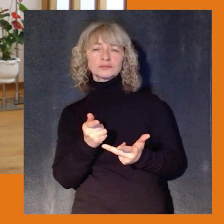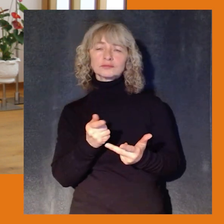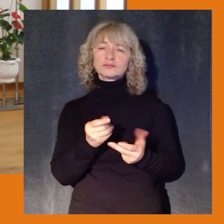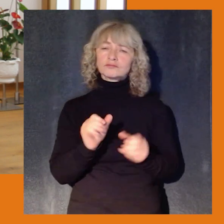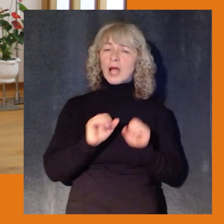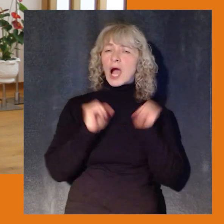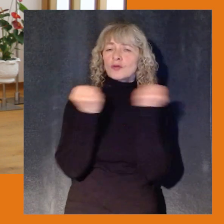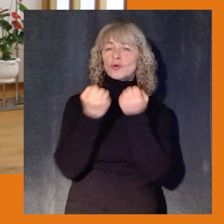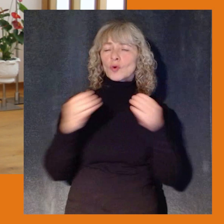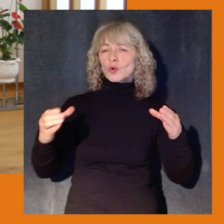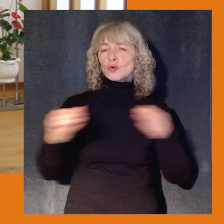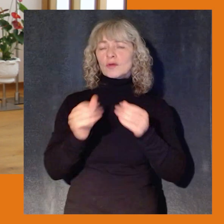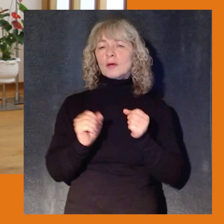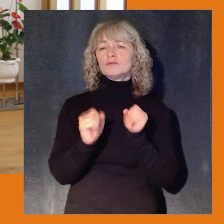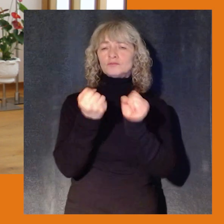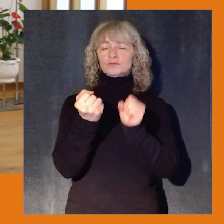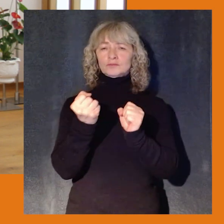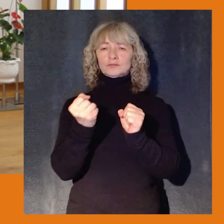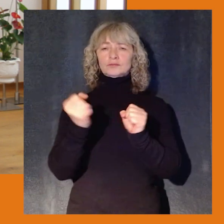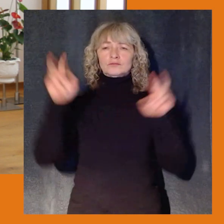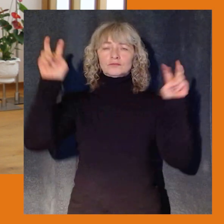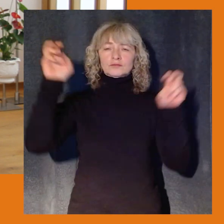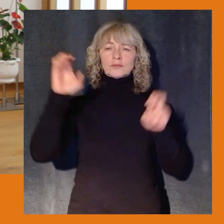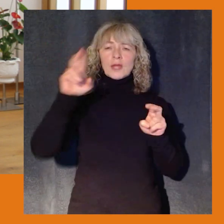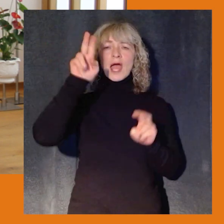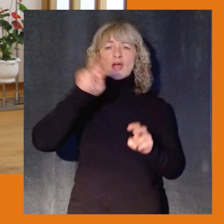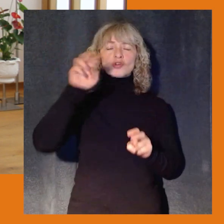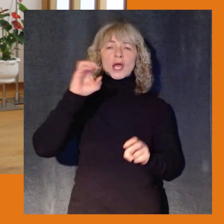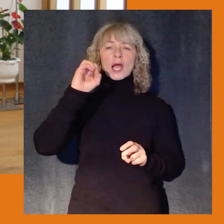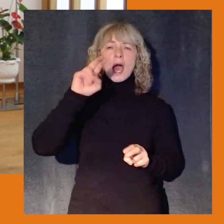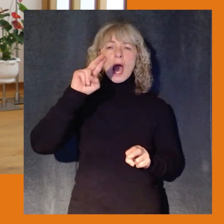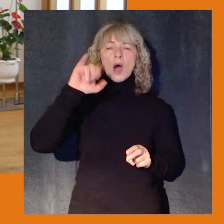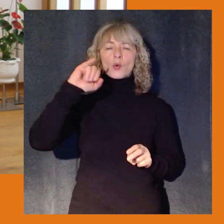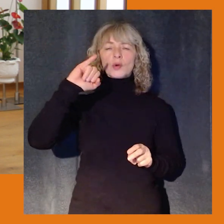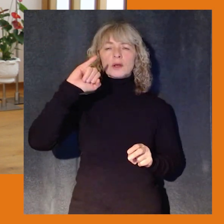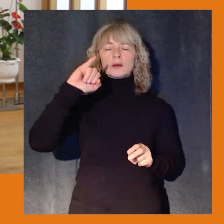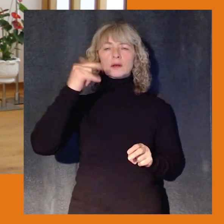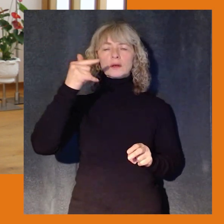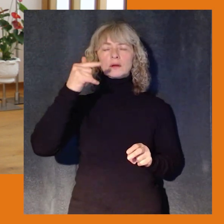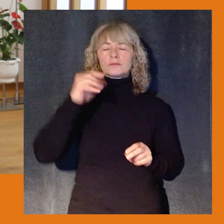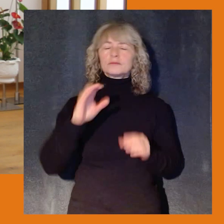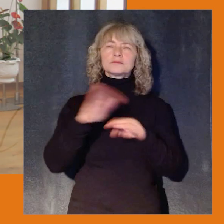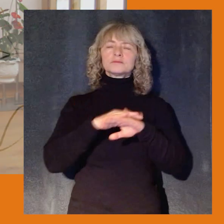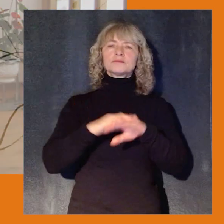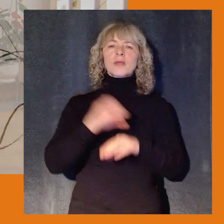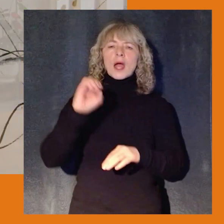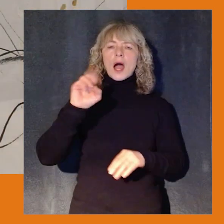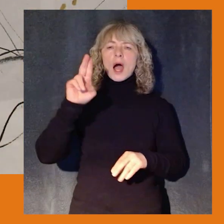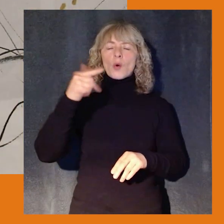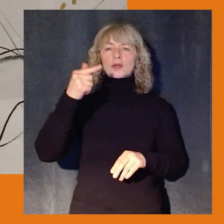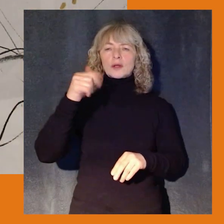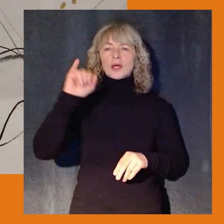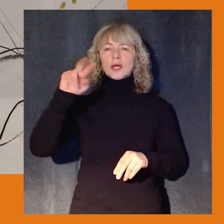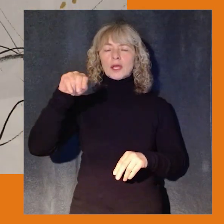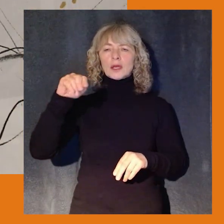die sie in unserer Kirche erfahren haben. Das sind drei von vielen bitteren, aber